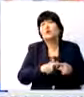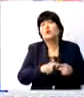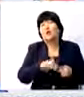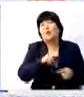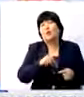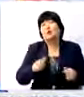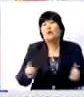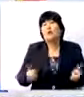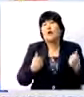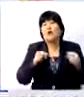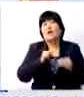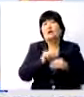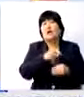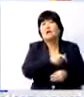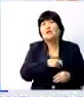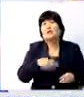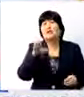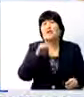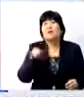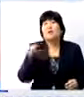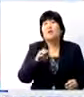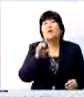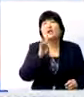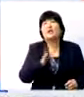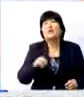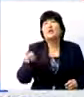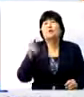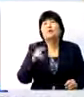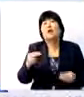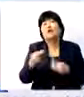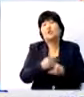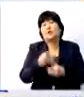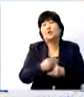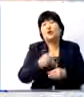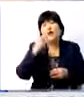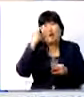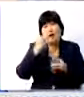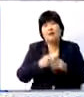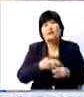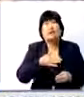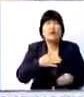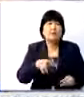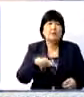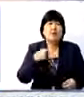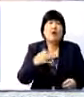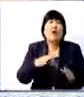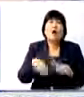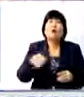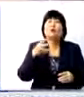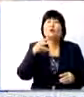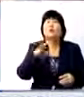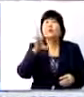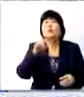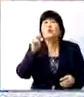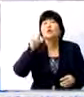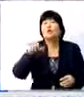өзім жаттықтырушыларым Сәркеев Жандос пен Рахманбердиев тосқан ағайларыма рахмет айтамын. Бүгінде аудан бойынша 3,5 мыңға жуық